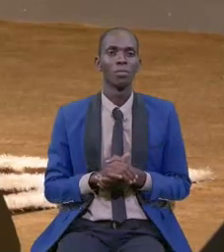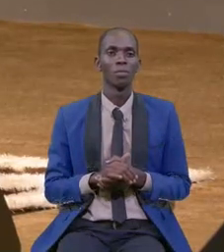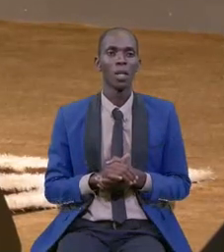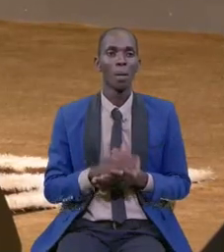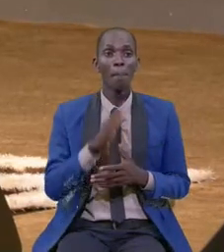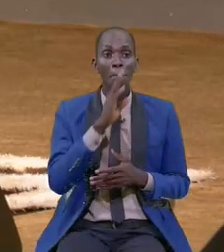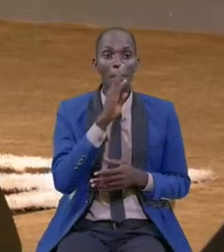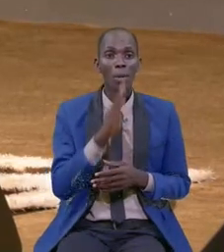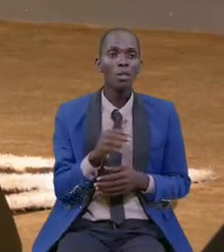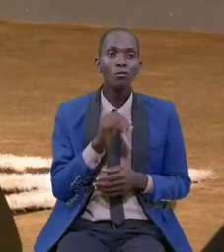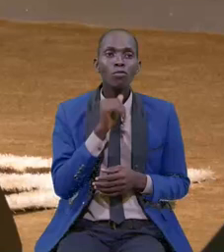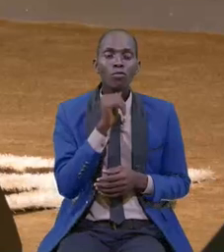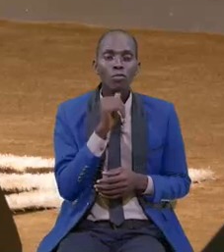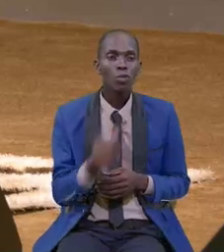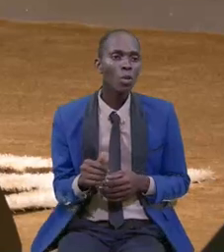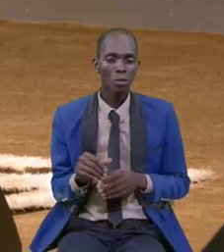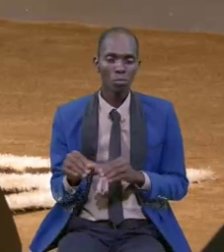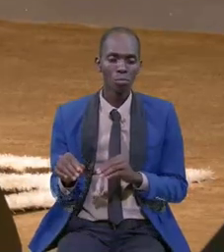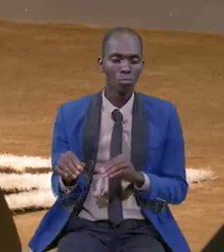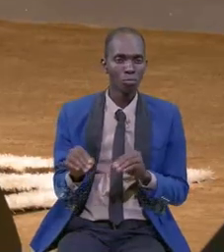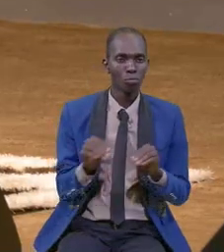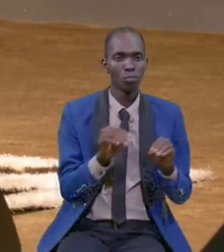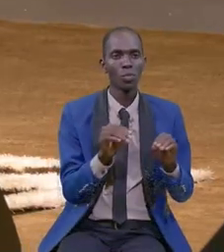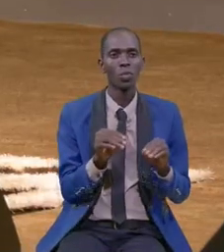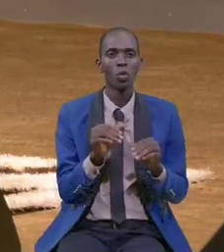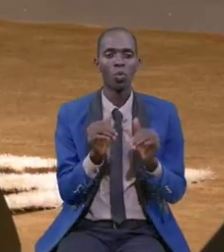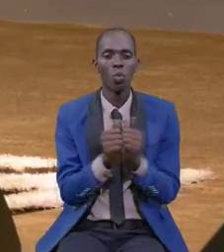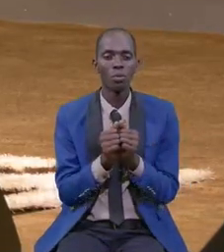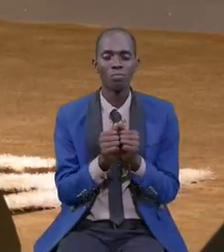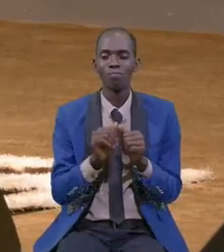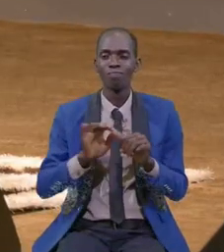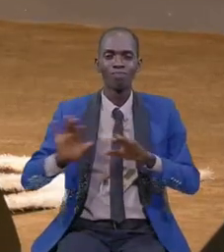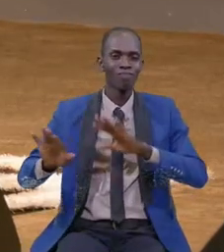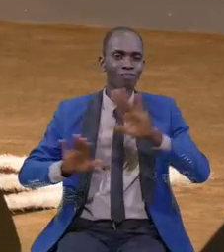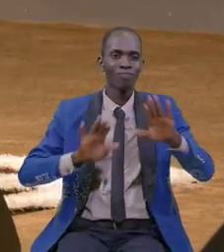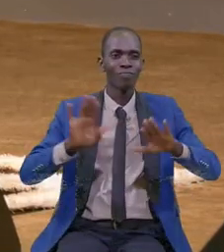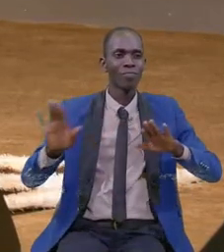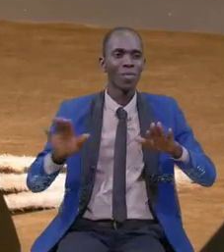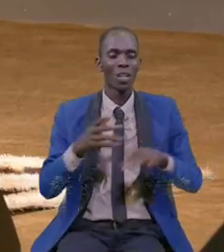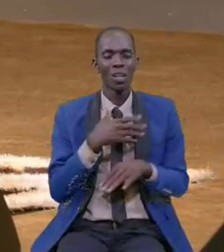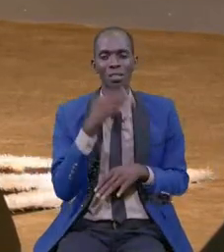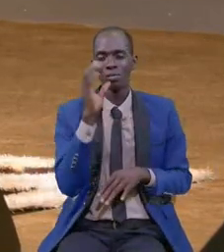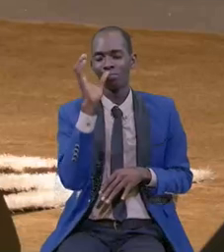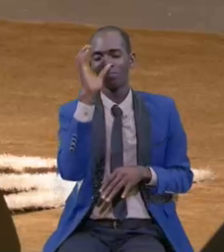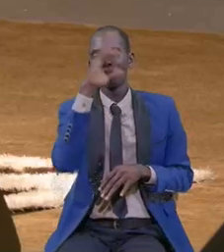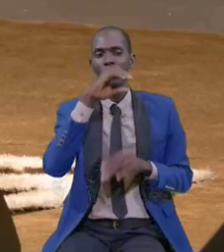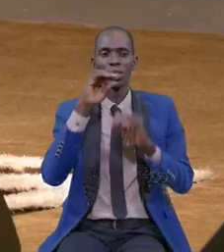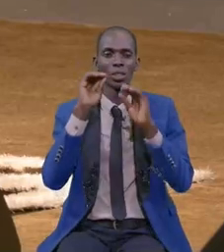ne vous laissez pas entraîner par des doctrines diverses et